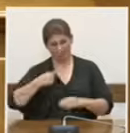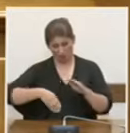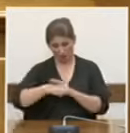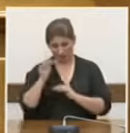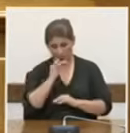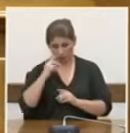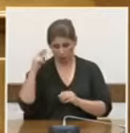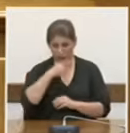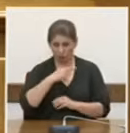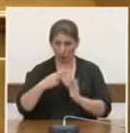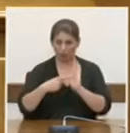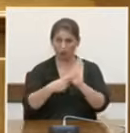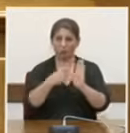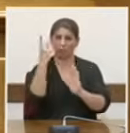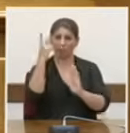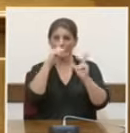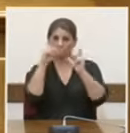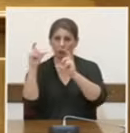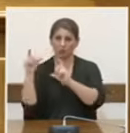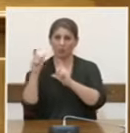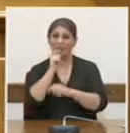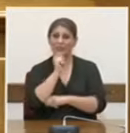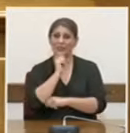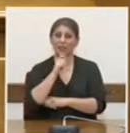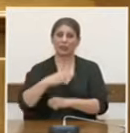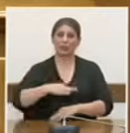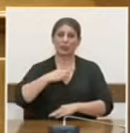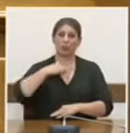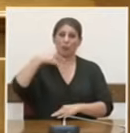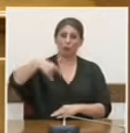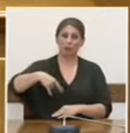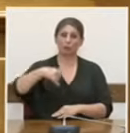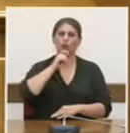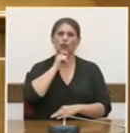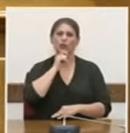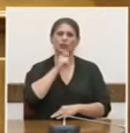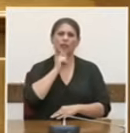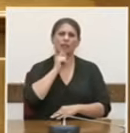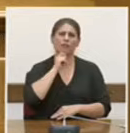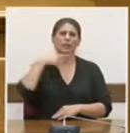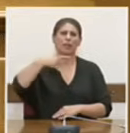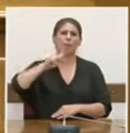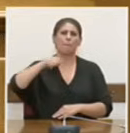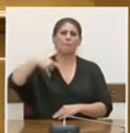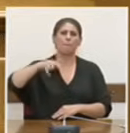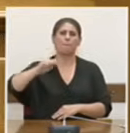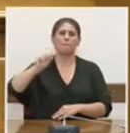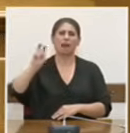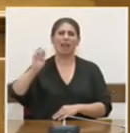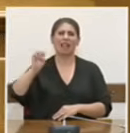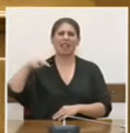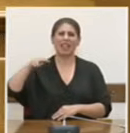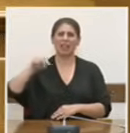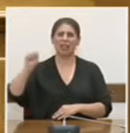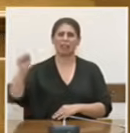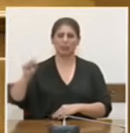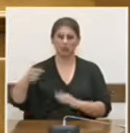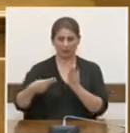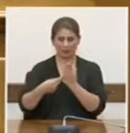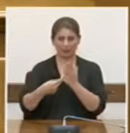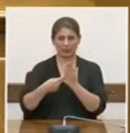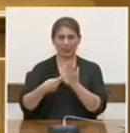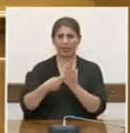φωτογραφίες. Είναι η συνέντευξη του κ. Παπαλεξόπουλου στον κ. Παπαχελά. Θα του έδινα το στικάκι της συνεντεύξεως.